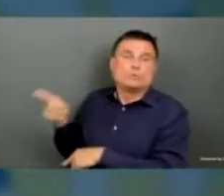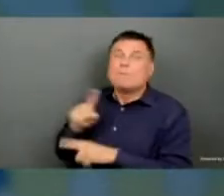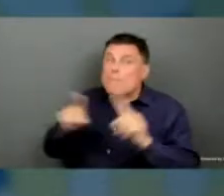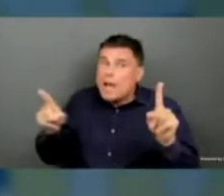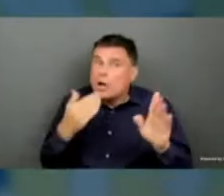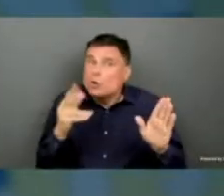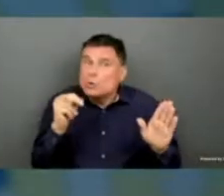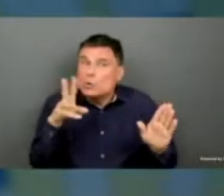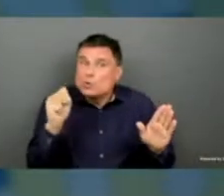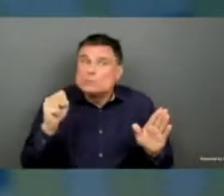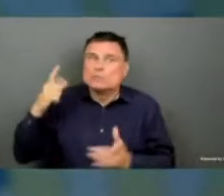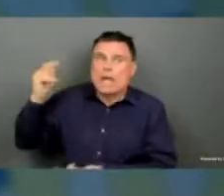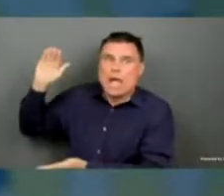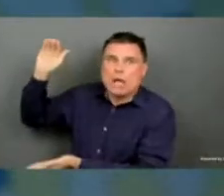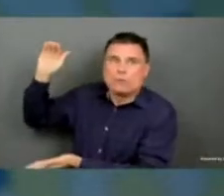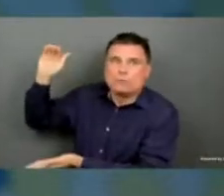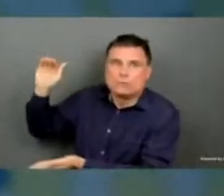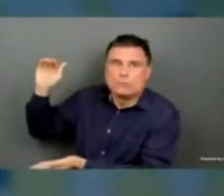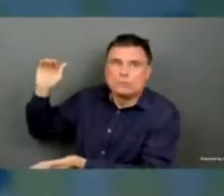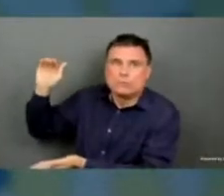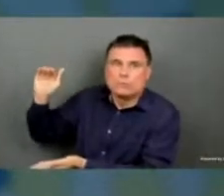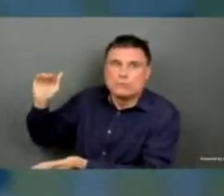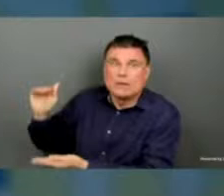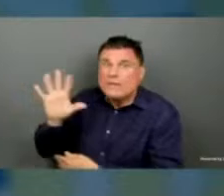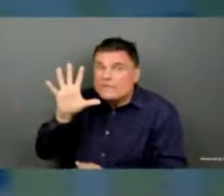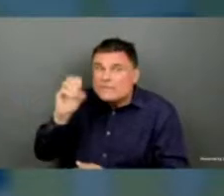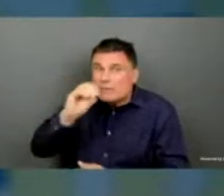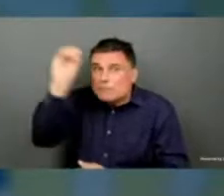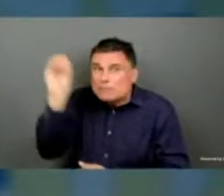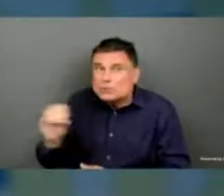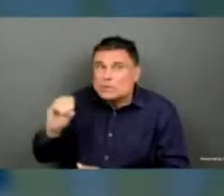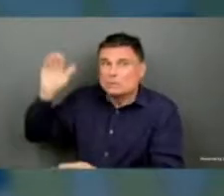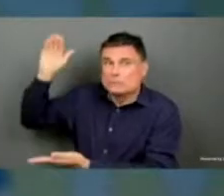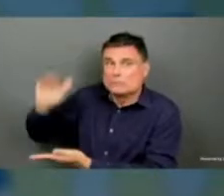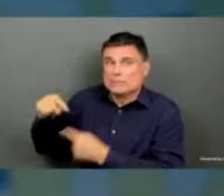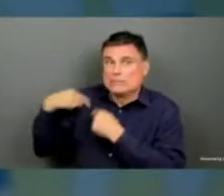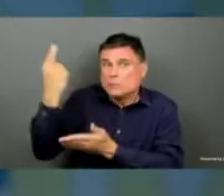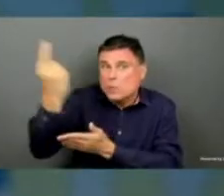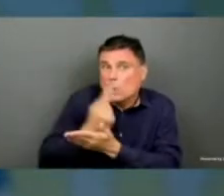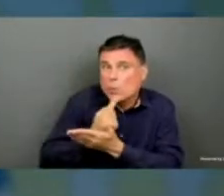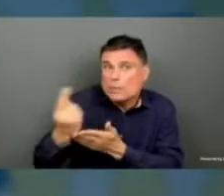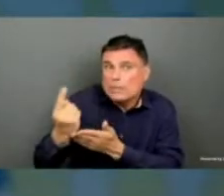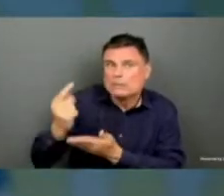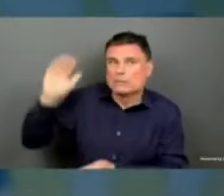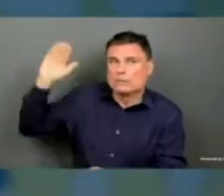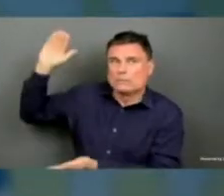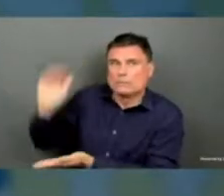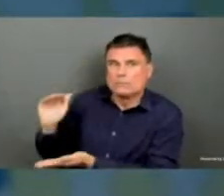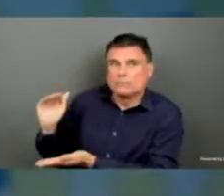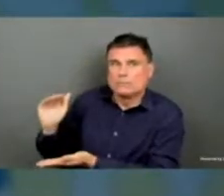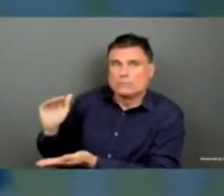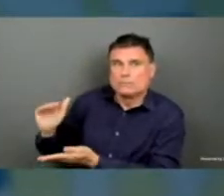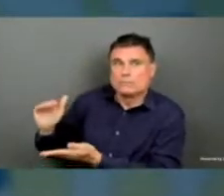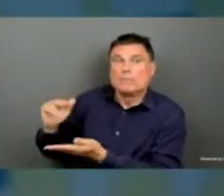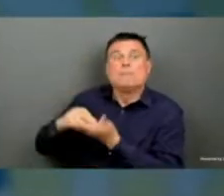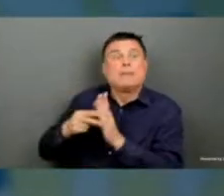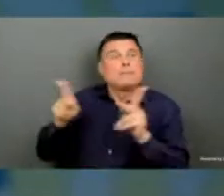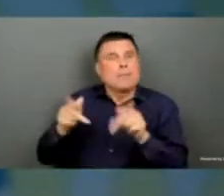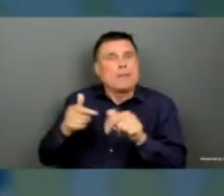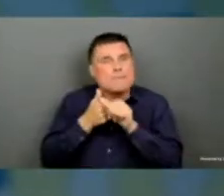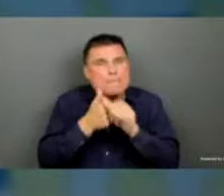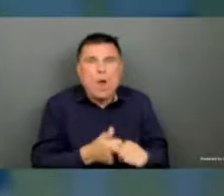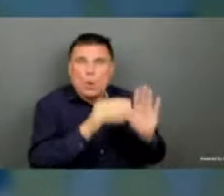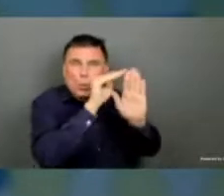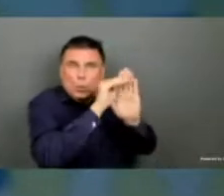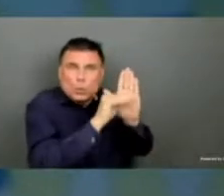这个累积的案例 So that is a testament to people doing what they need to do and the immunization that we're 所以他也说了